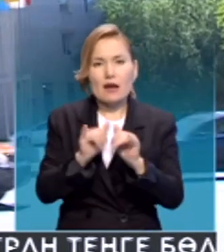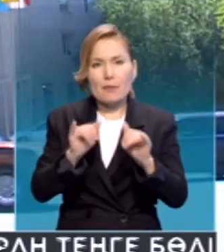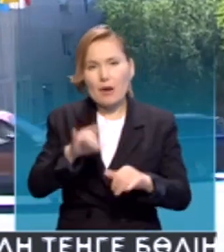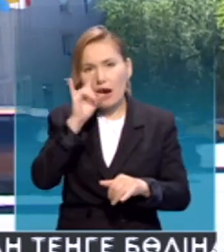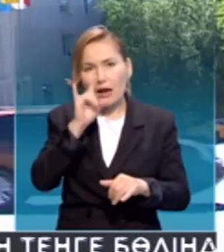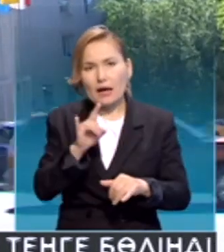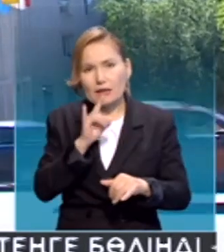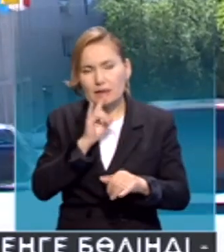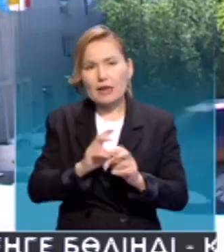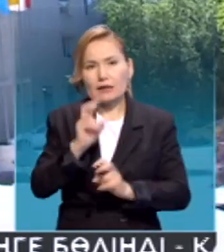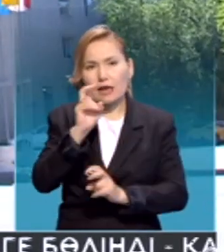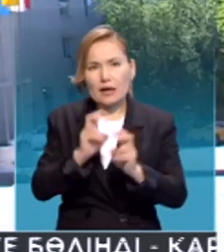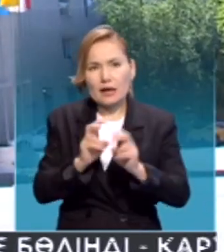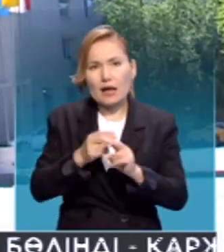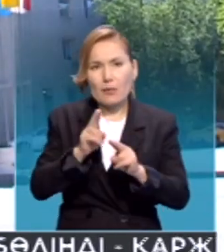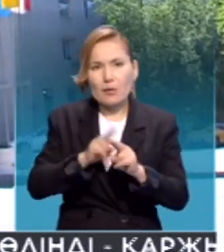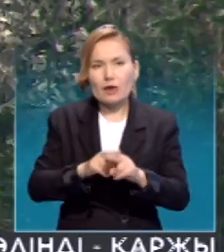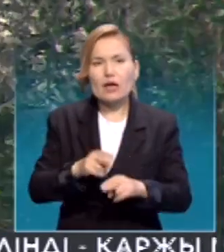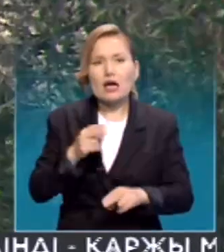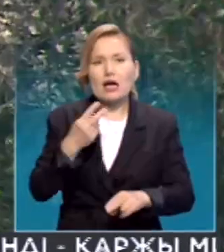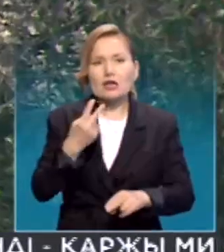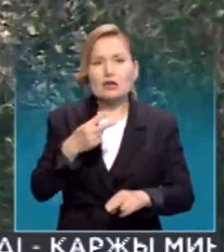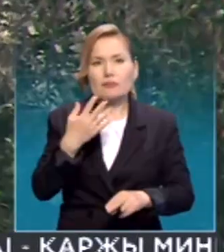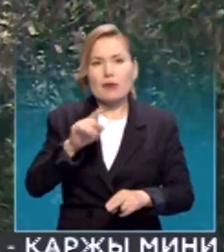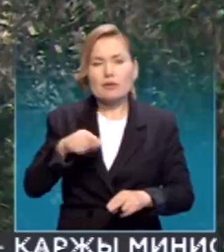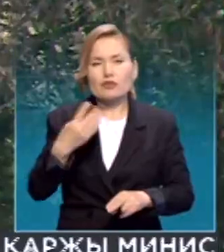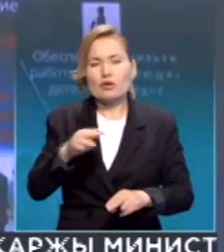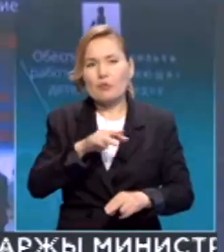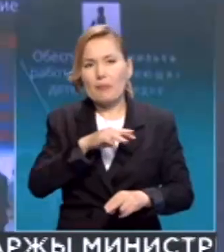биыл 25,4 миллиард теңге бөлген.